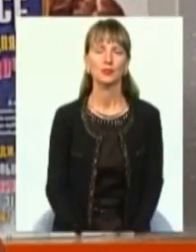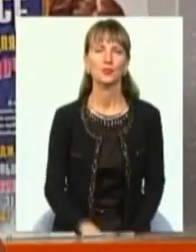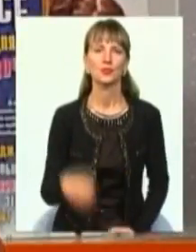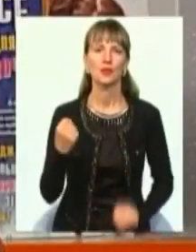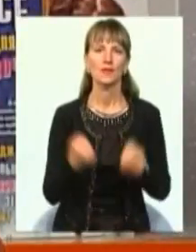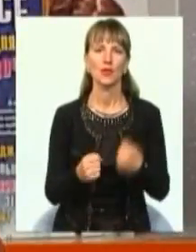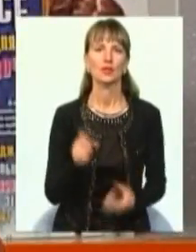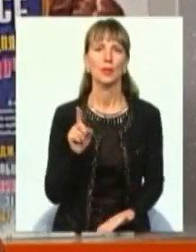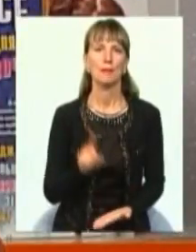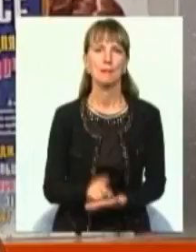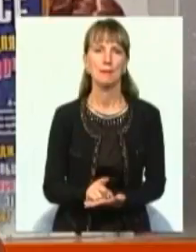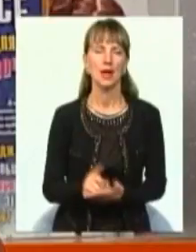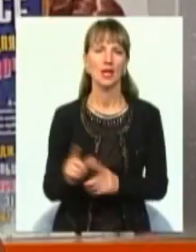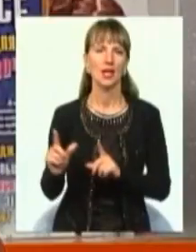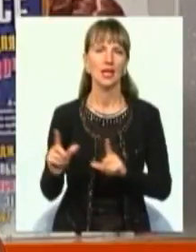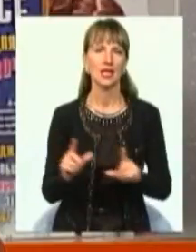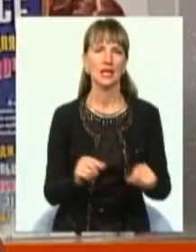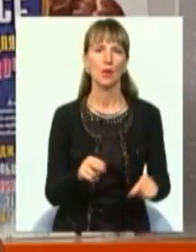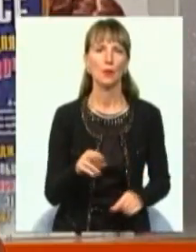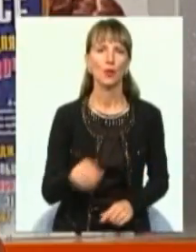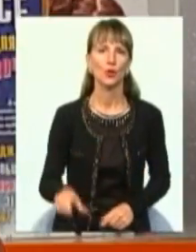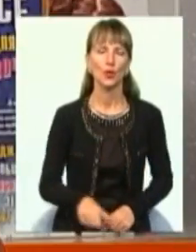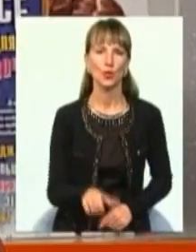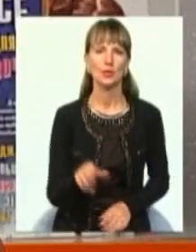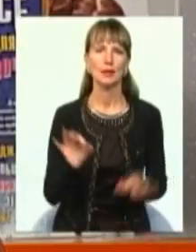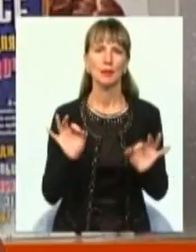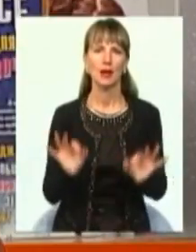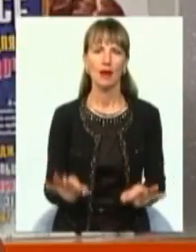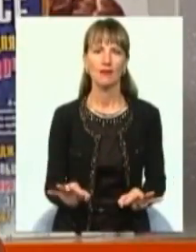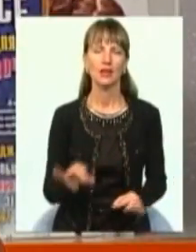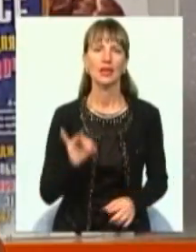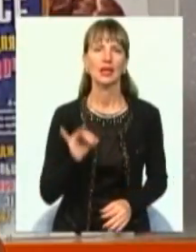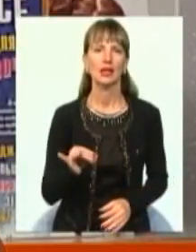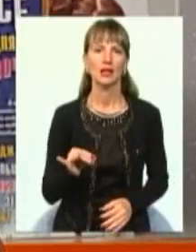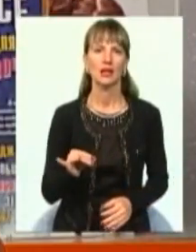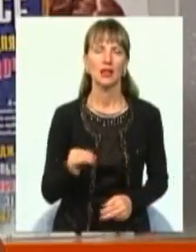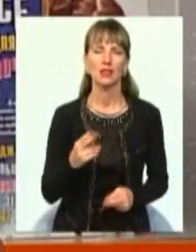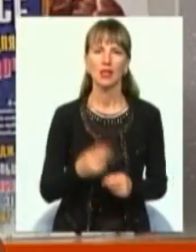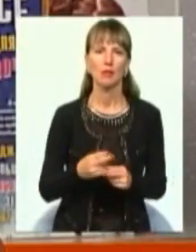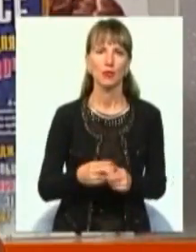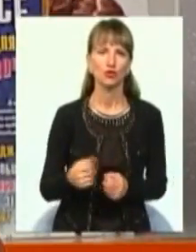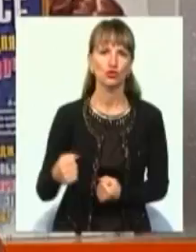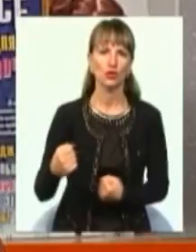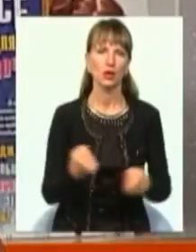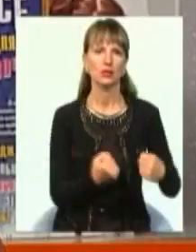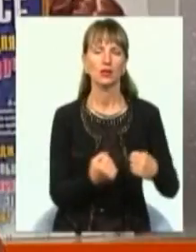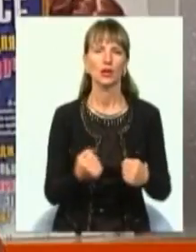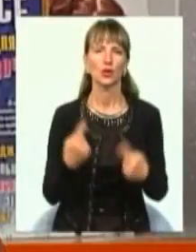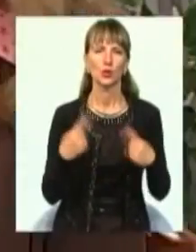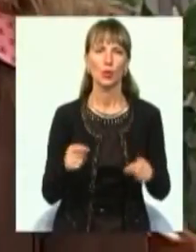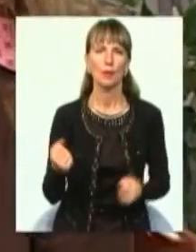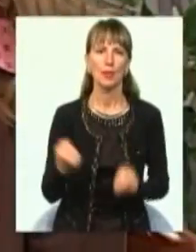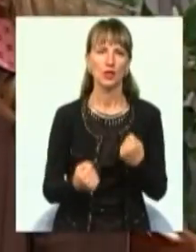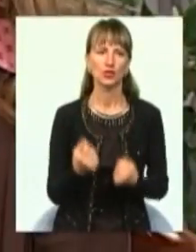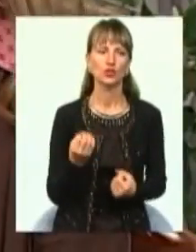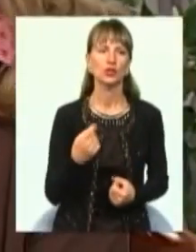Водій має їздити по дорозі правильно та не підрізати інші автомобілі. Да,